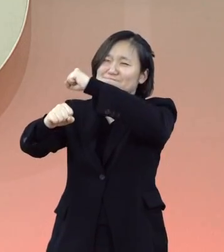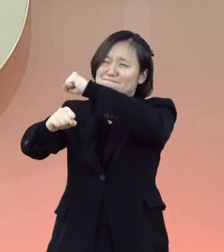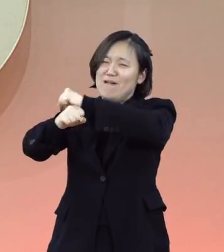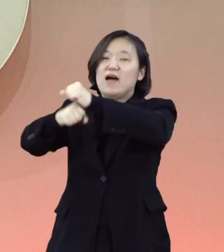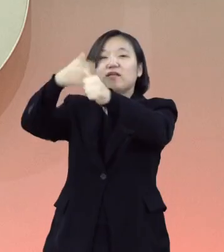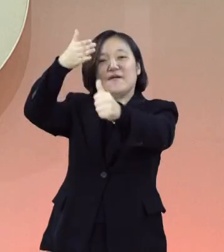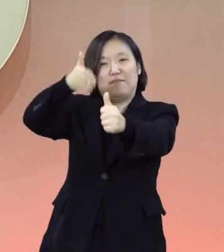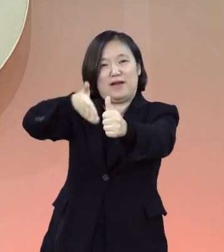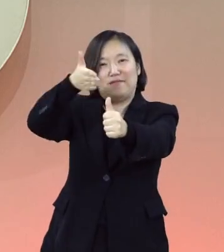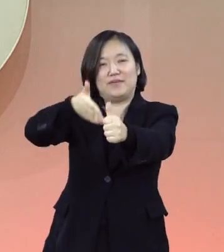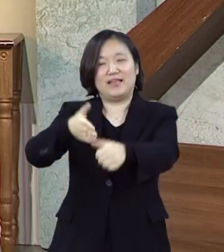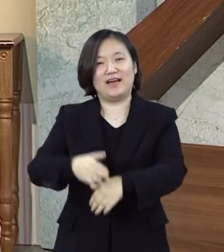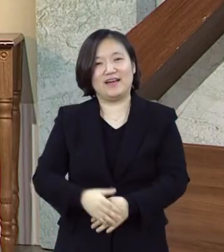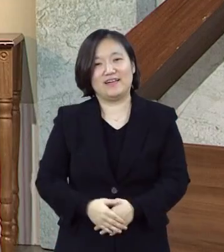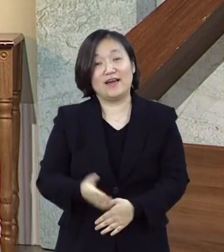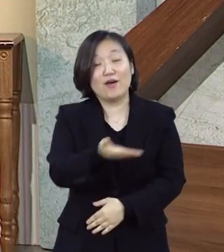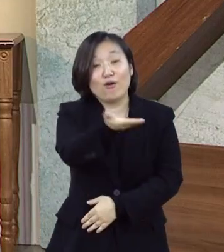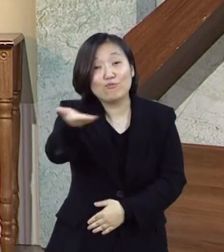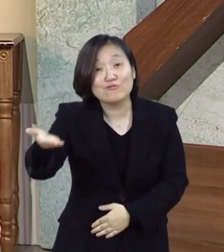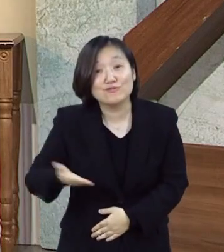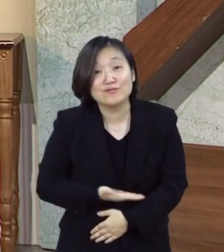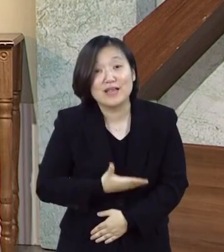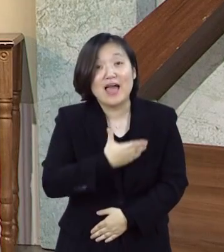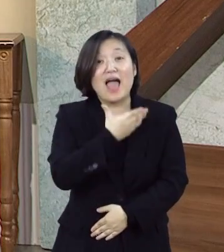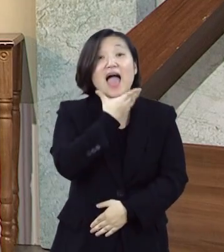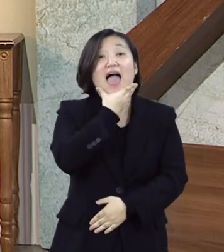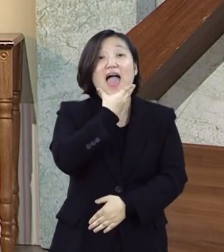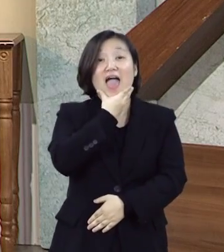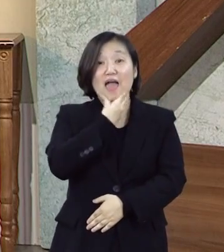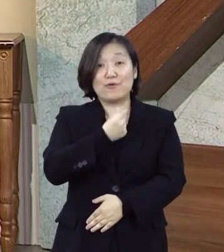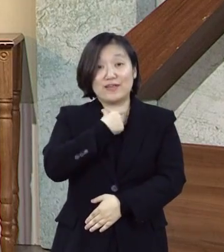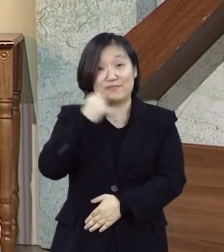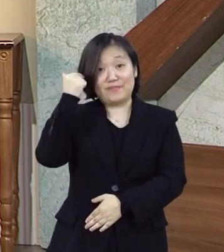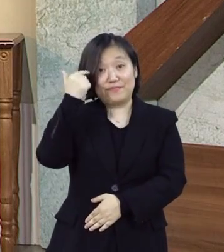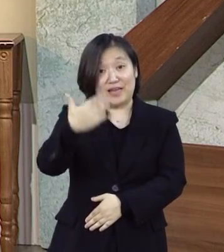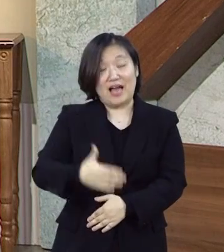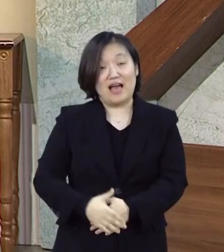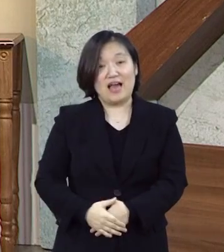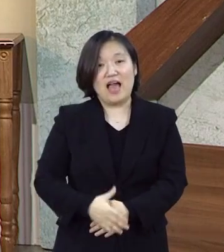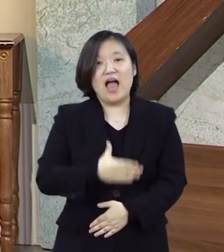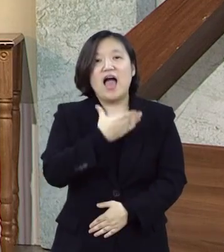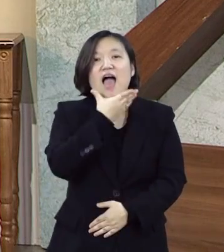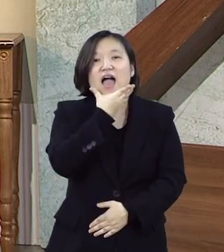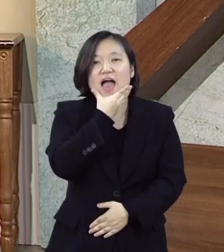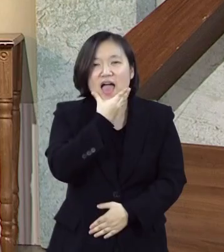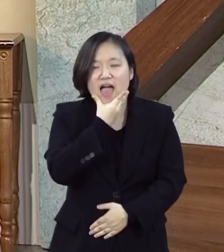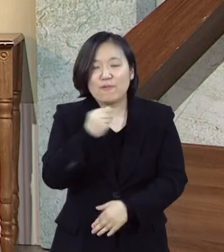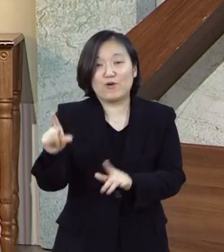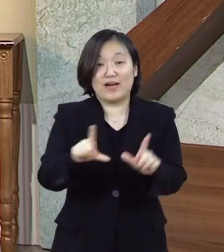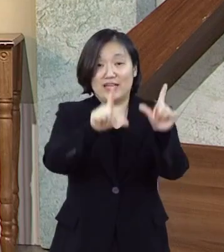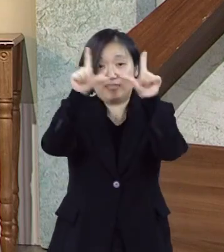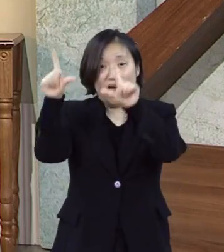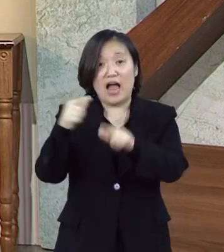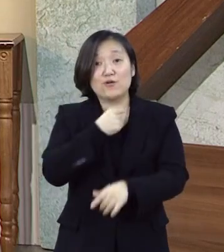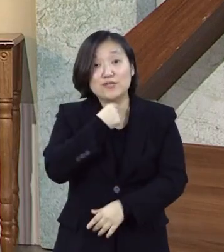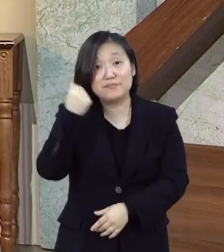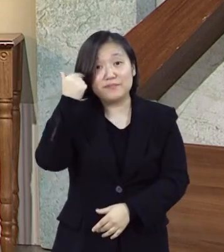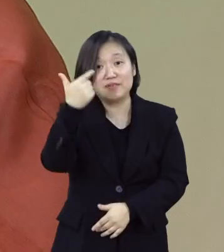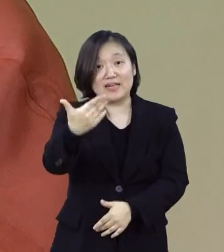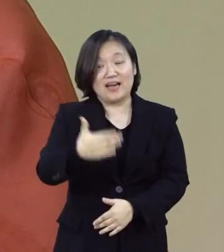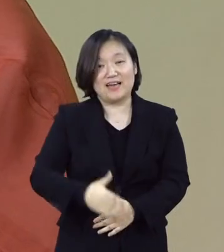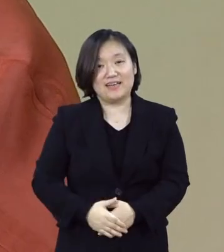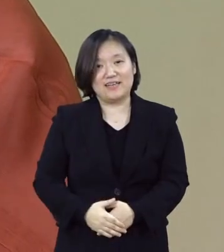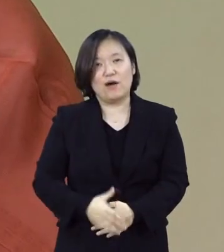충만시키시길 바랍니다. 여러분, 행복해지고 싶습니까? 행복한 삶을 창조하고